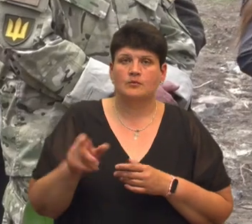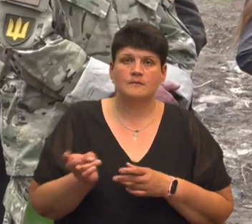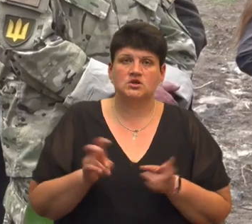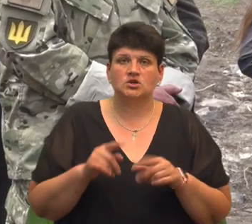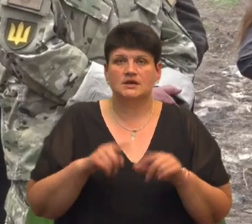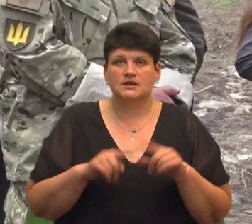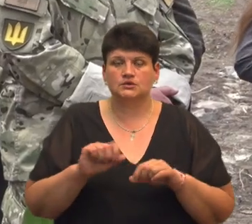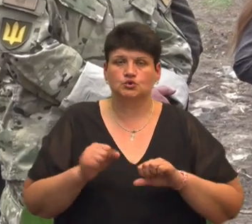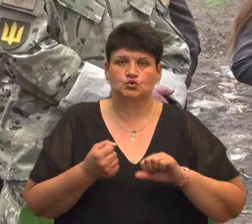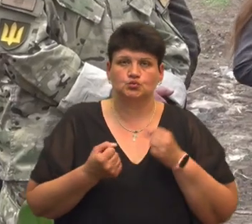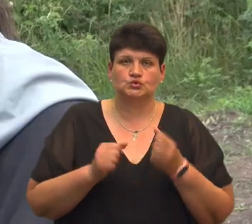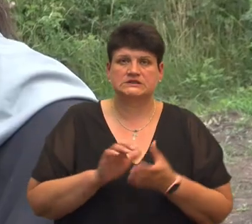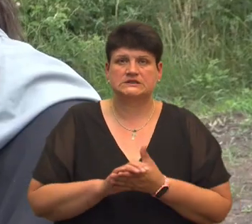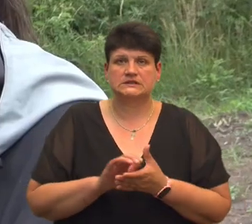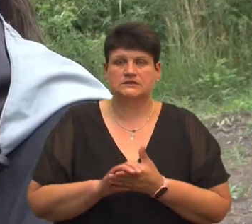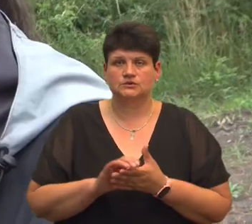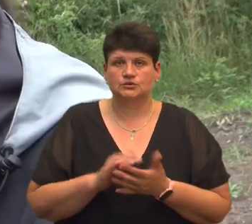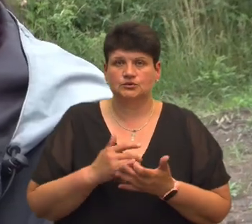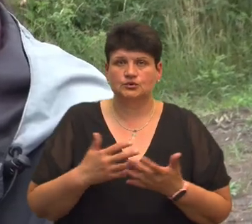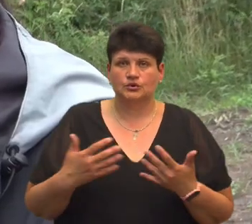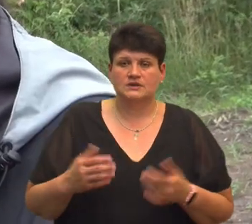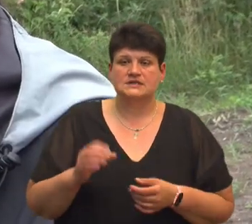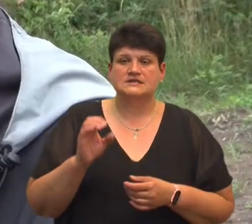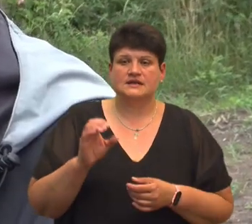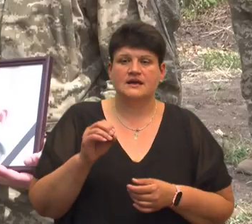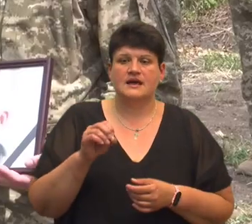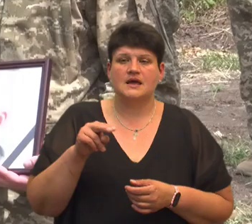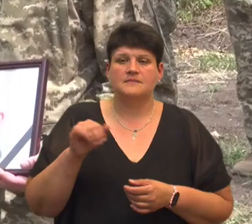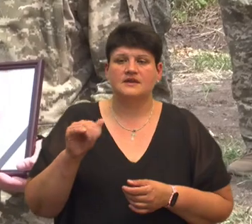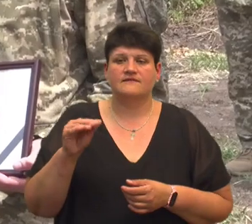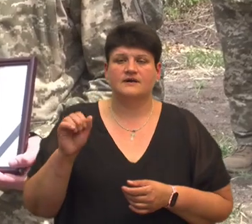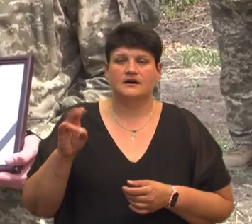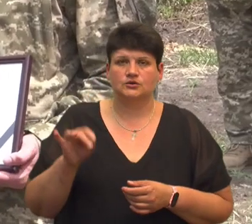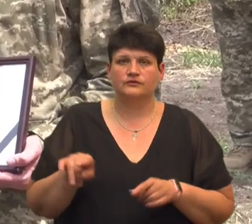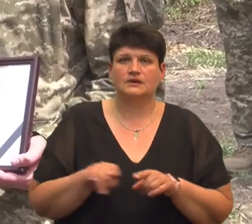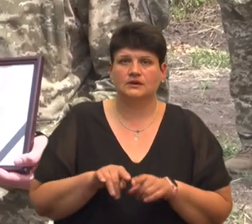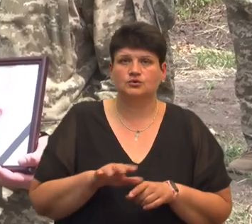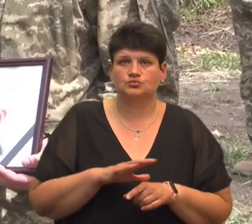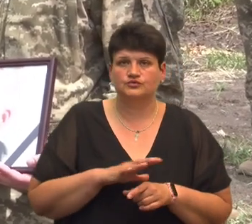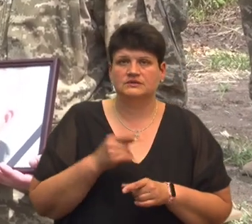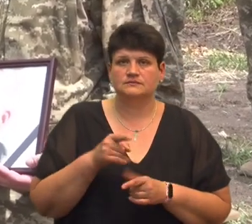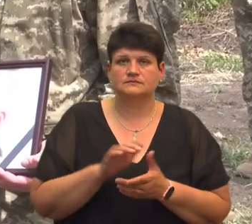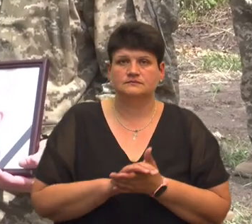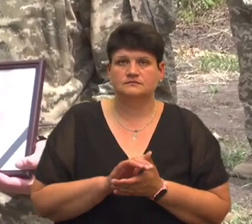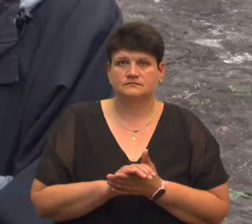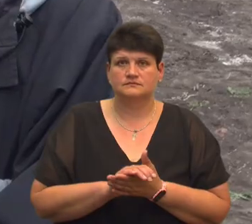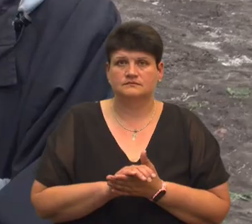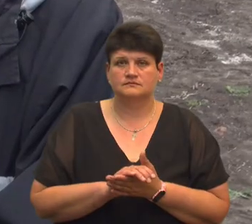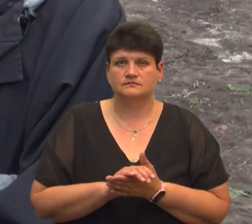друзі, знайомі та бойові побратими. Сергій Епіфанов, також спелеолог, каже, був знайомий з Денисом.